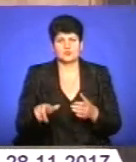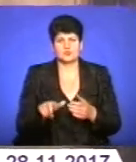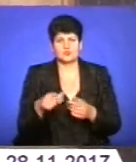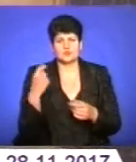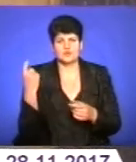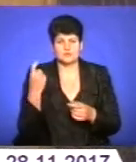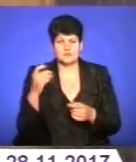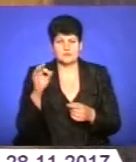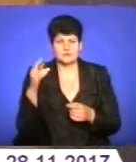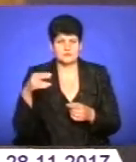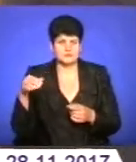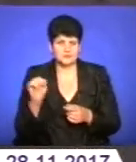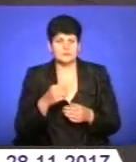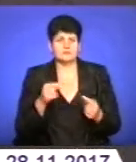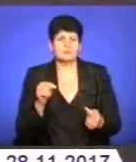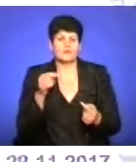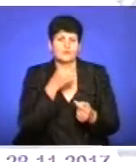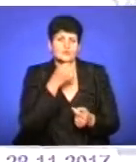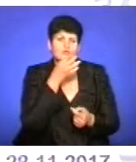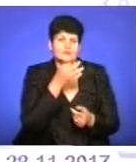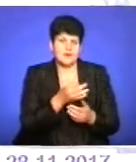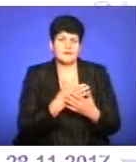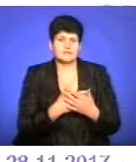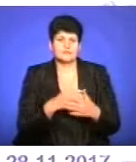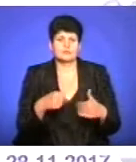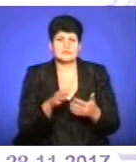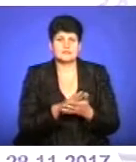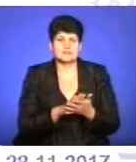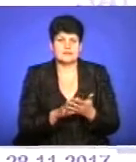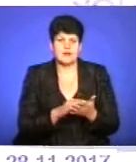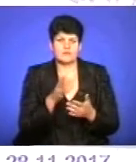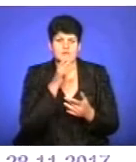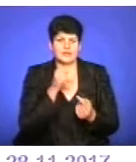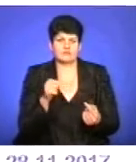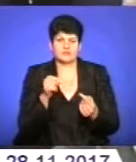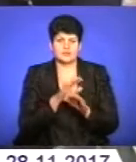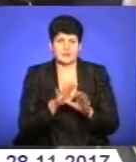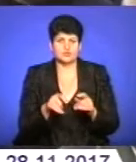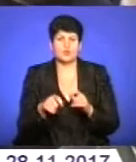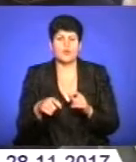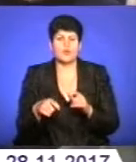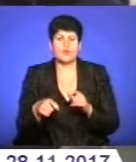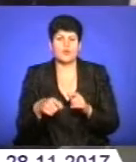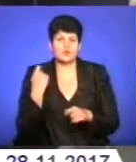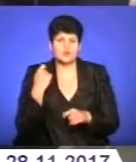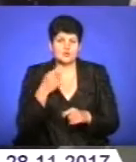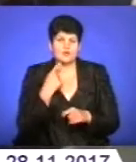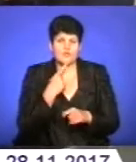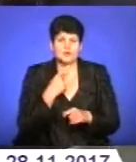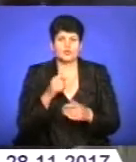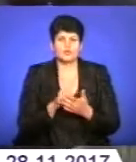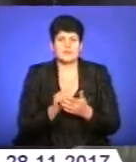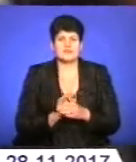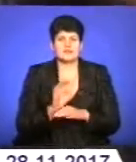господарства облдержадміністрації відповідають. Активісти подали заяву не в зазначений термін. Щодо порушень перевізника кажуть, документи